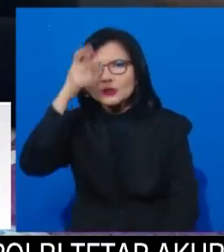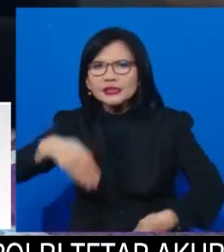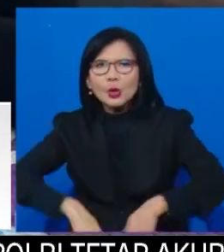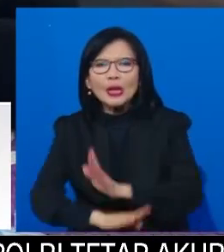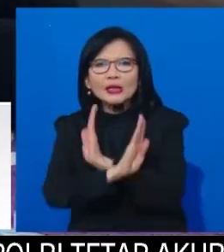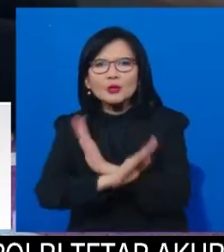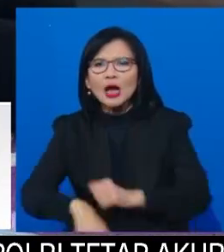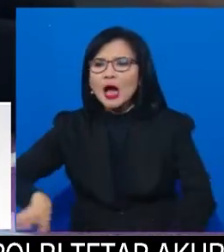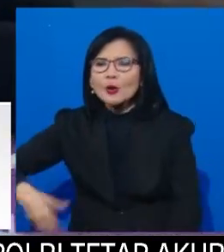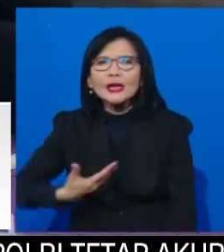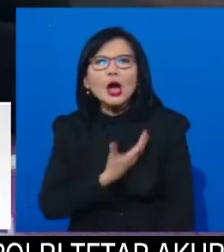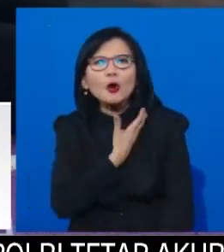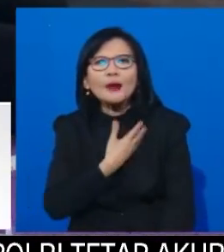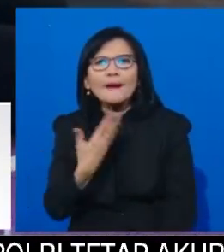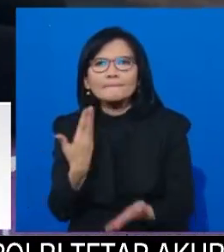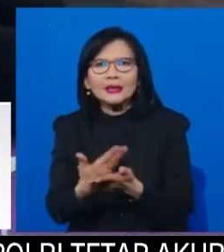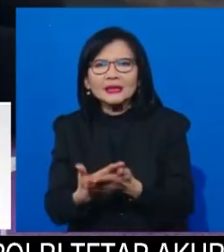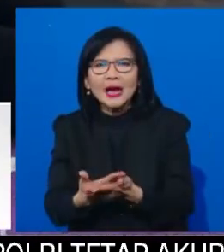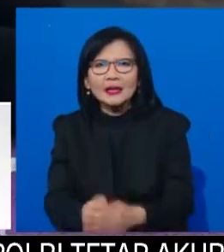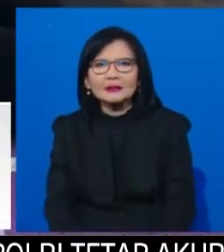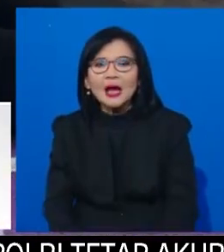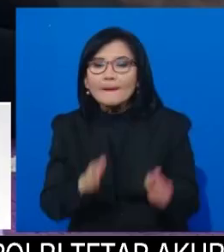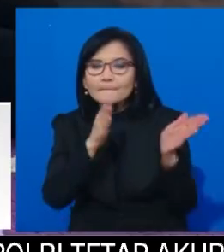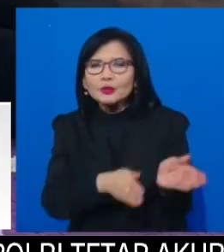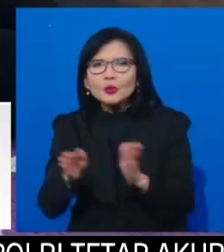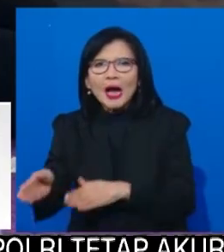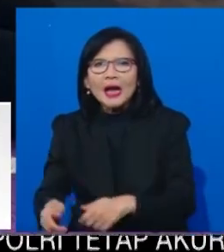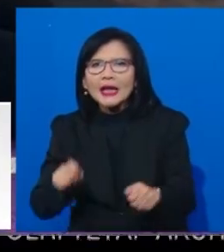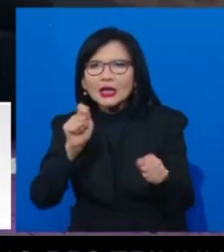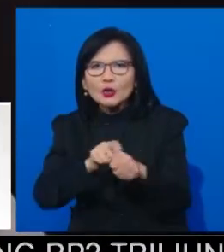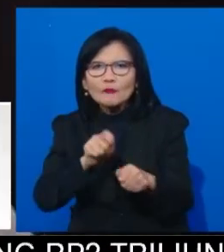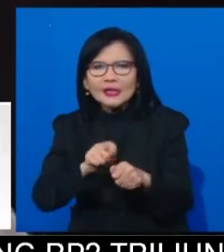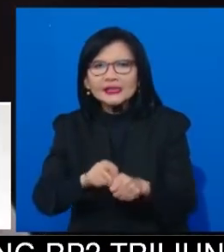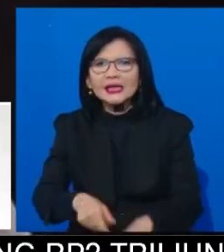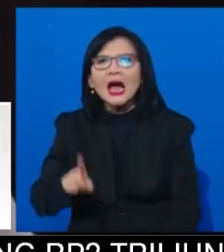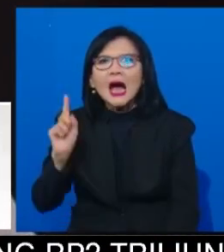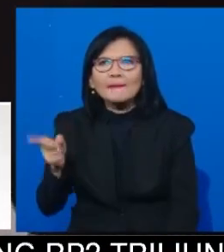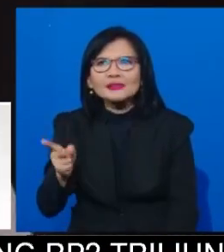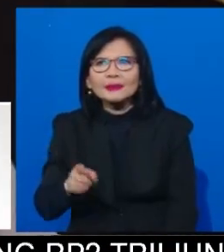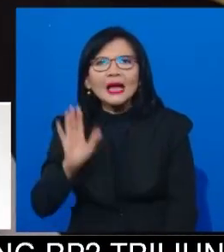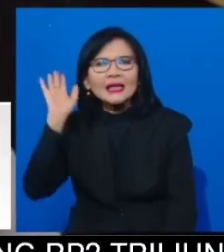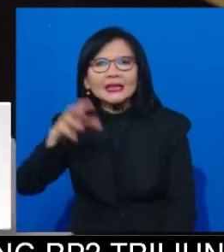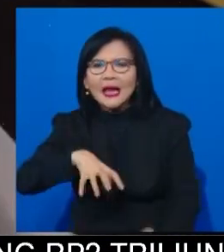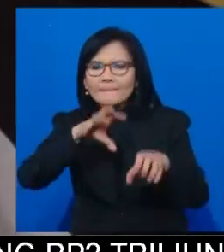korban meminta penundaan renovasi Stadion Kanjuruhan lantaran bisa menghilangkan barang bukti.